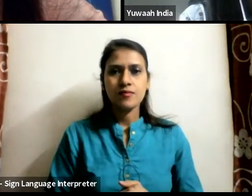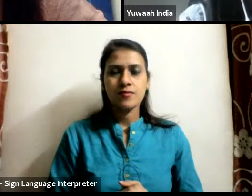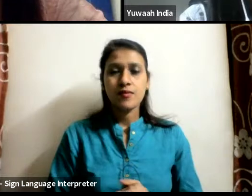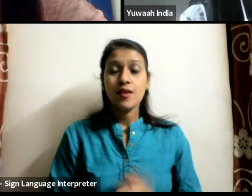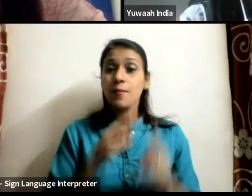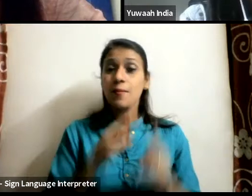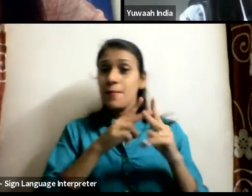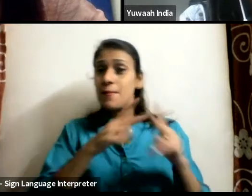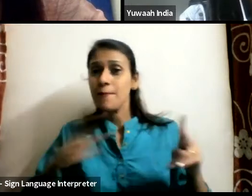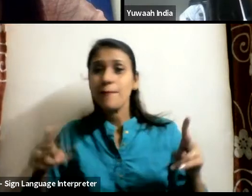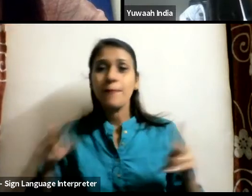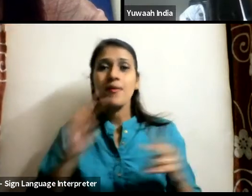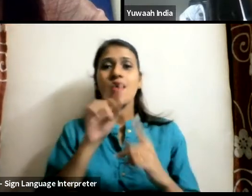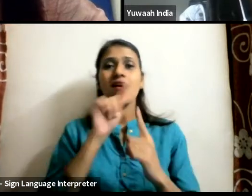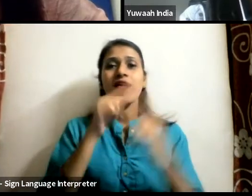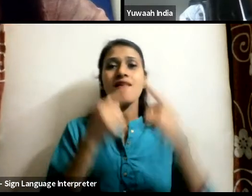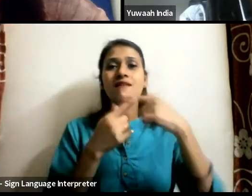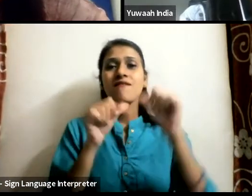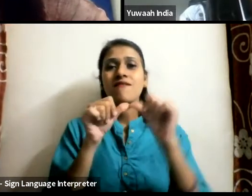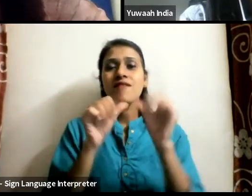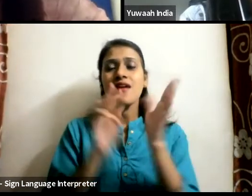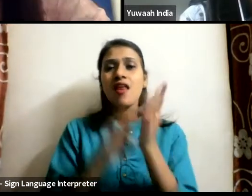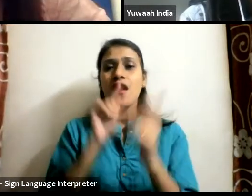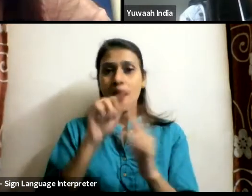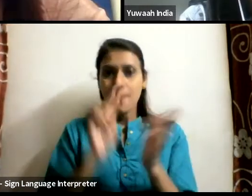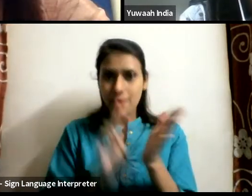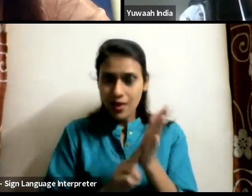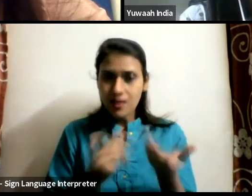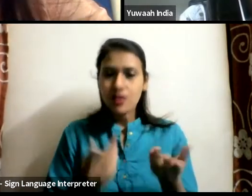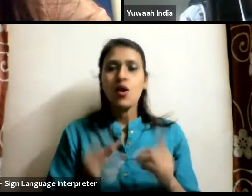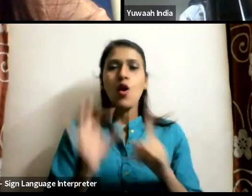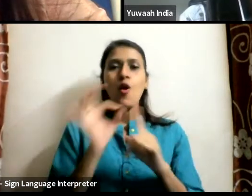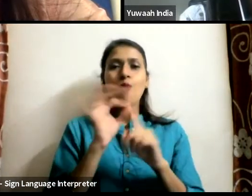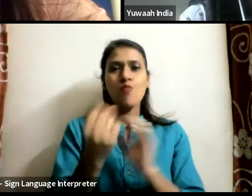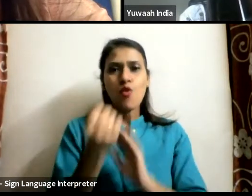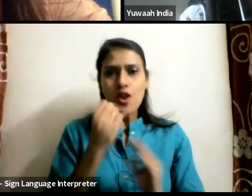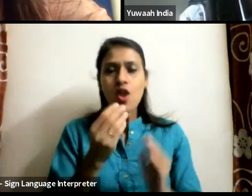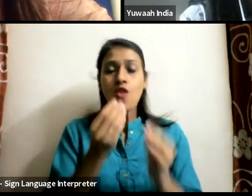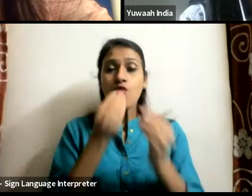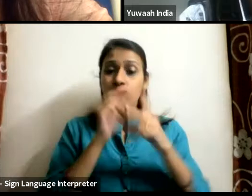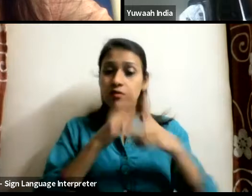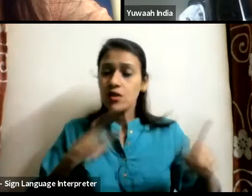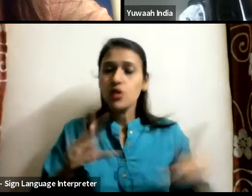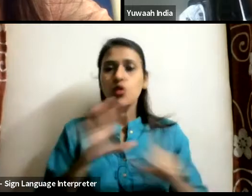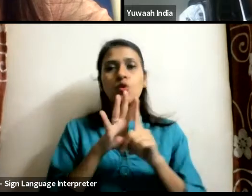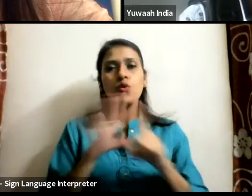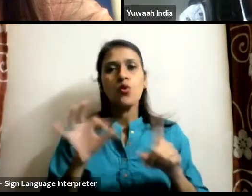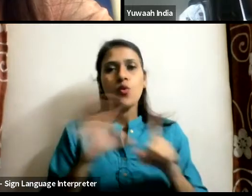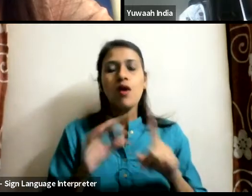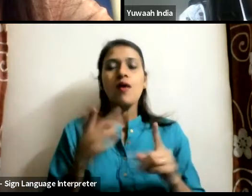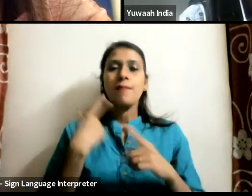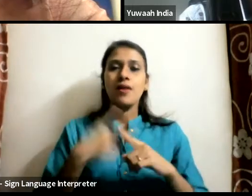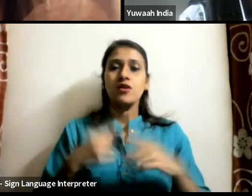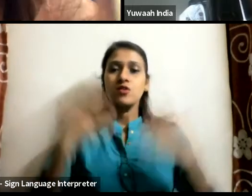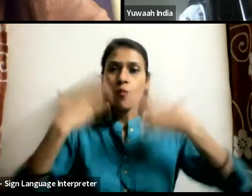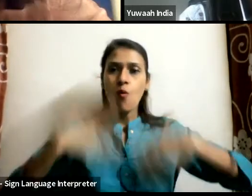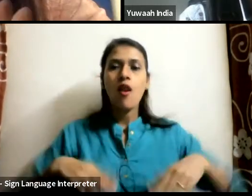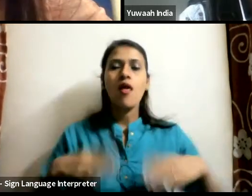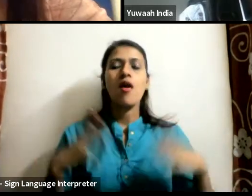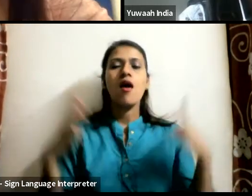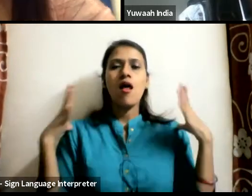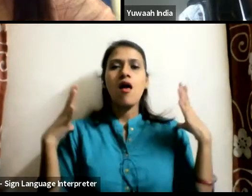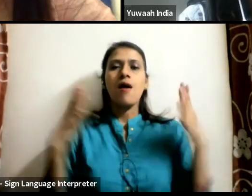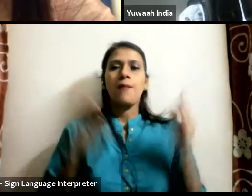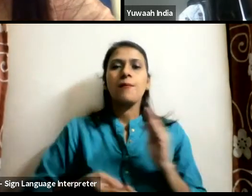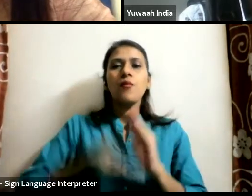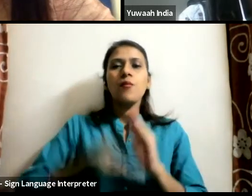पड़ेगा। आप अपनी बॉडी की सुनिए, आपको भी आराम की और जरूरत है, उसे दीजिए आराम, और उसको एक कंप्लीट मील